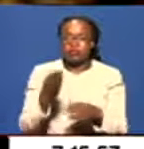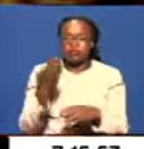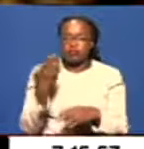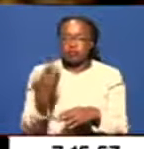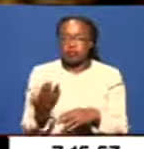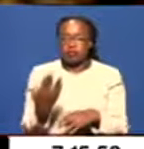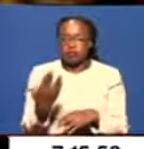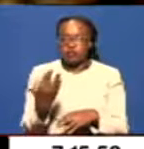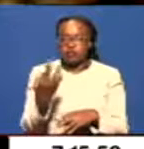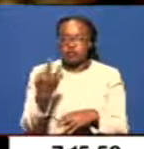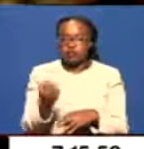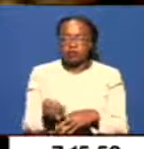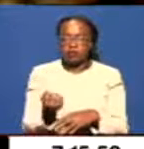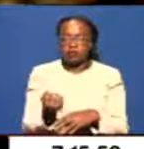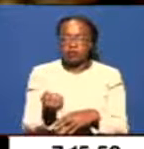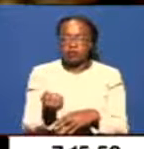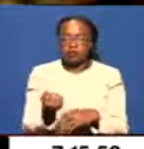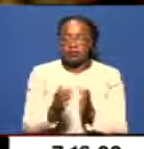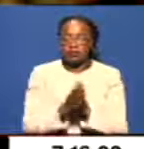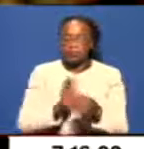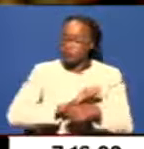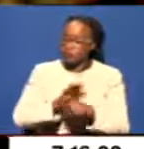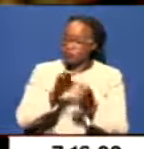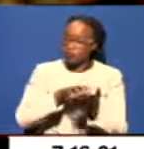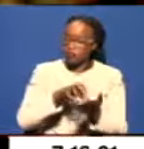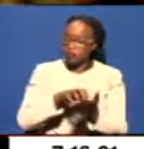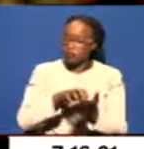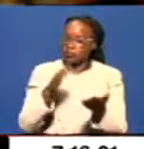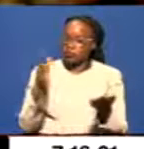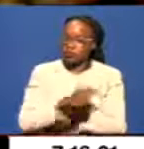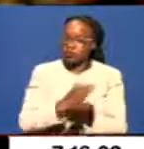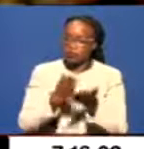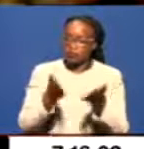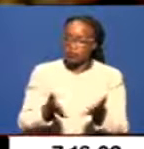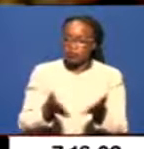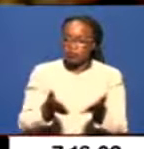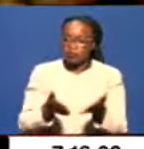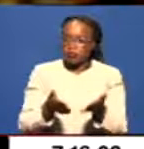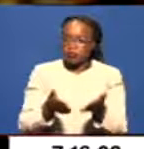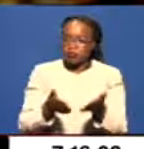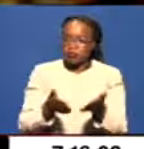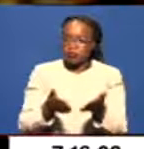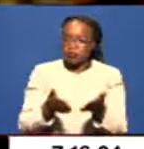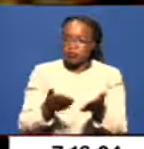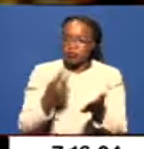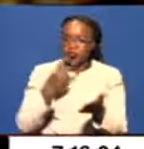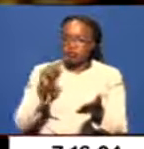435 ni raia wa kigeni. Kufikia sasa visa vya COVID-19 vilivyothibitishwa humo nchini vimefikia